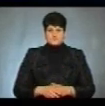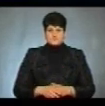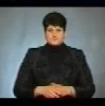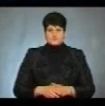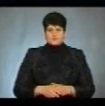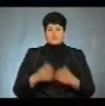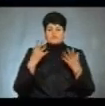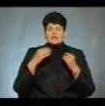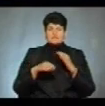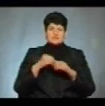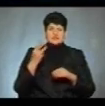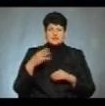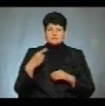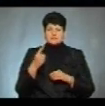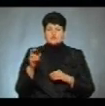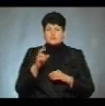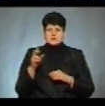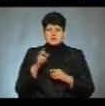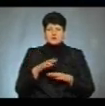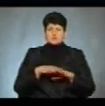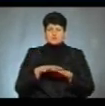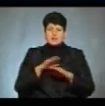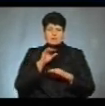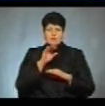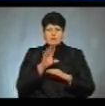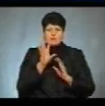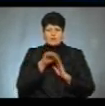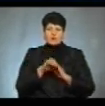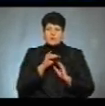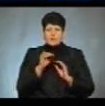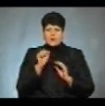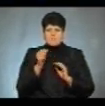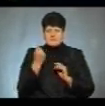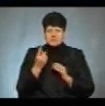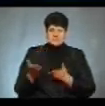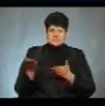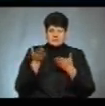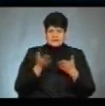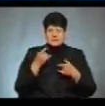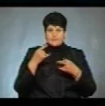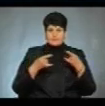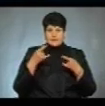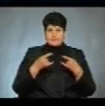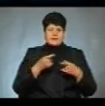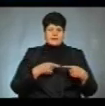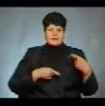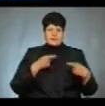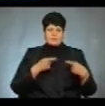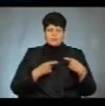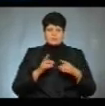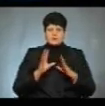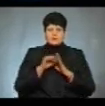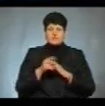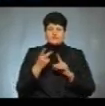У день виборів 31 березня Суспільне мовлення, до складу якого входить і UA1, запросило на теледебати у студію кандидатів, які проходять у другий